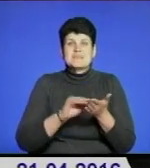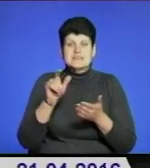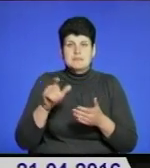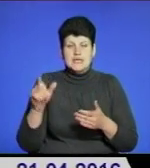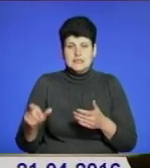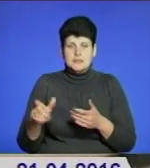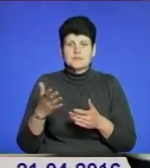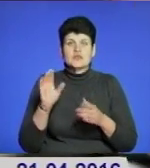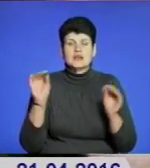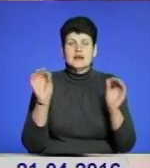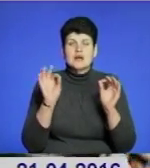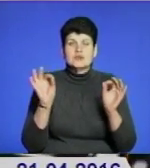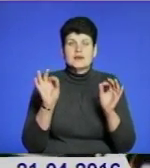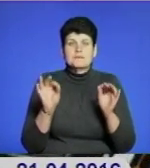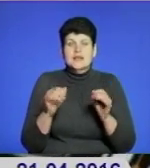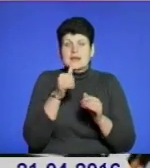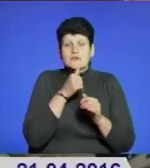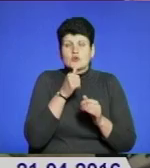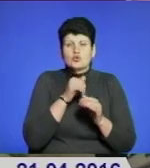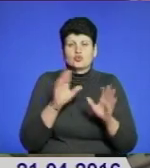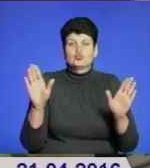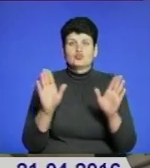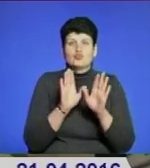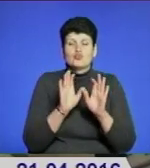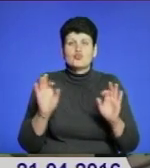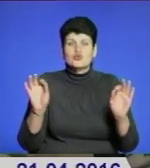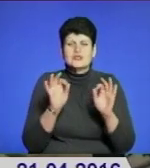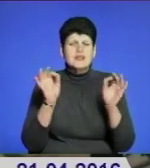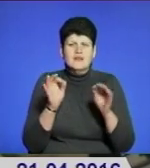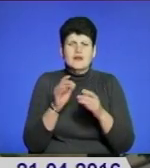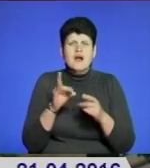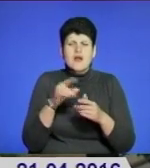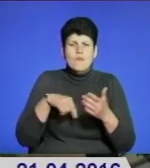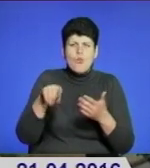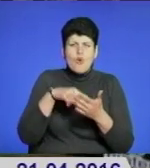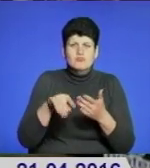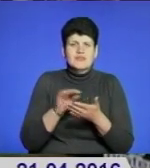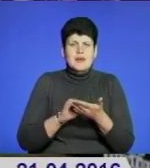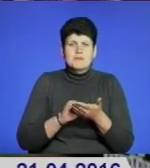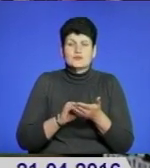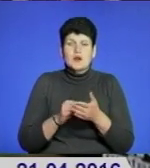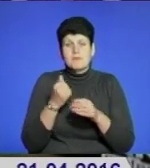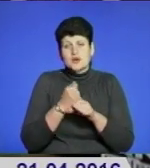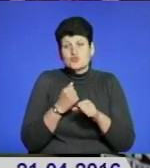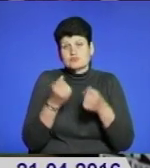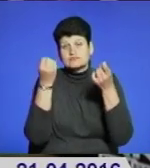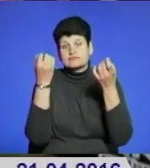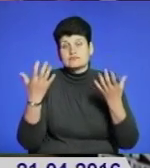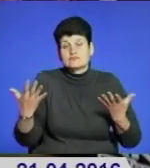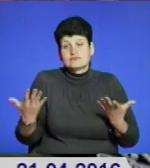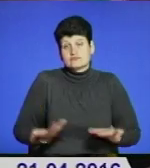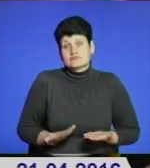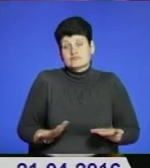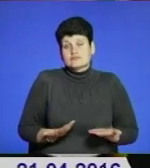і «Бодхісатва» грають експериментальну електронну музику. Ні альбомів, ні треків хлопці не записують, оскільки працюють експромтом